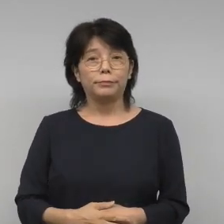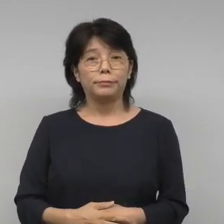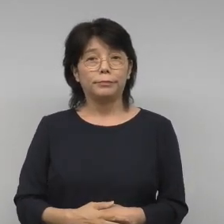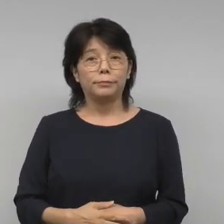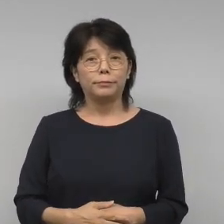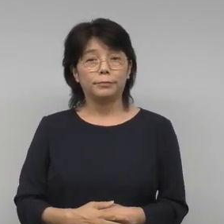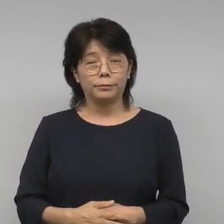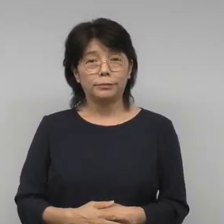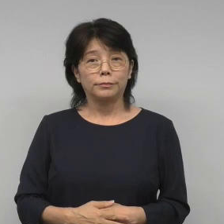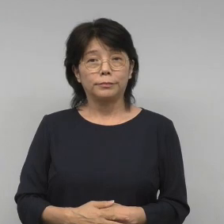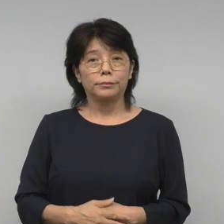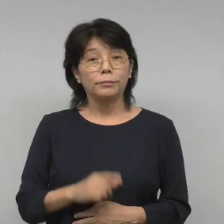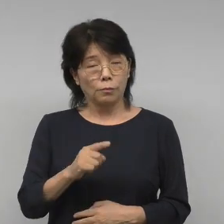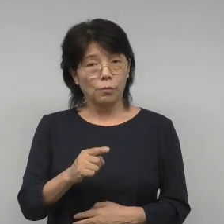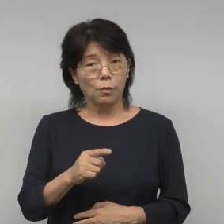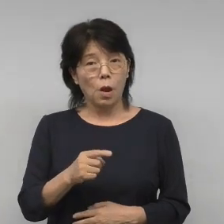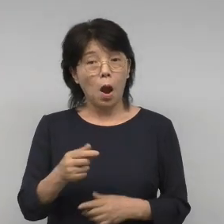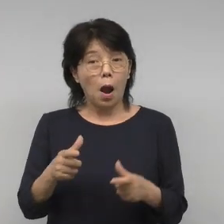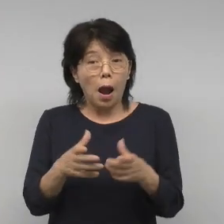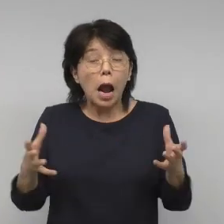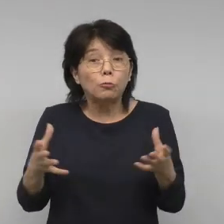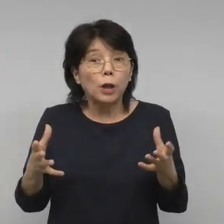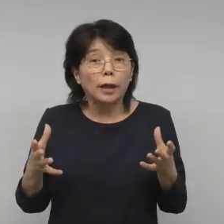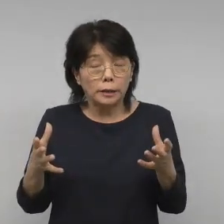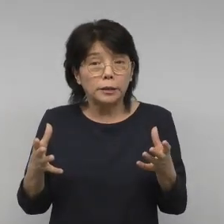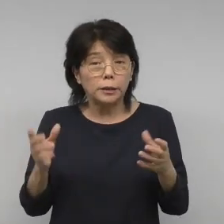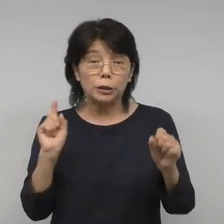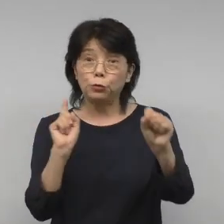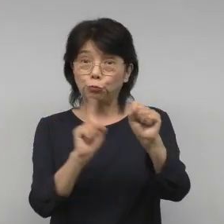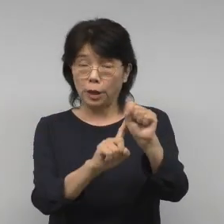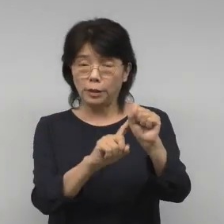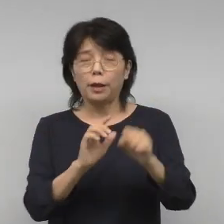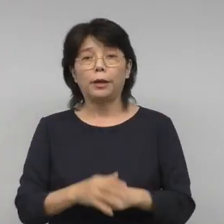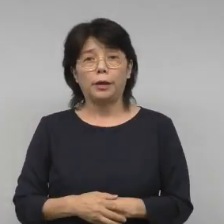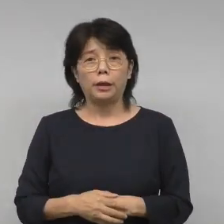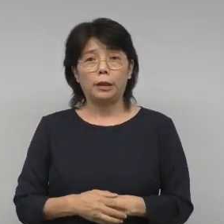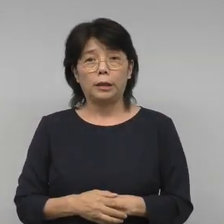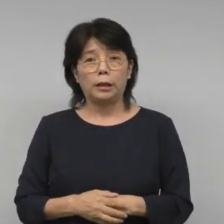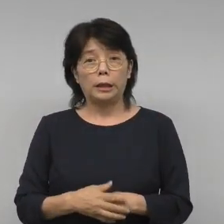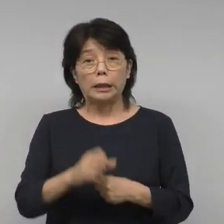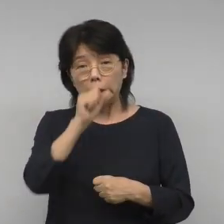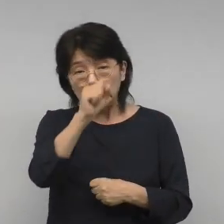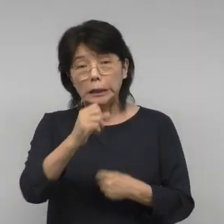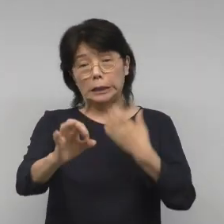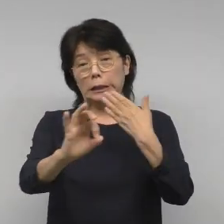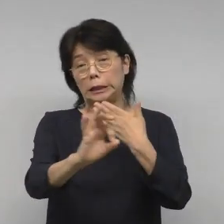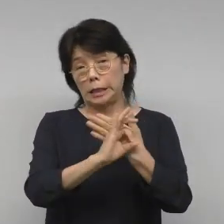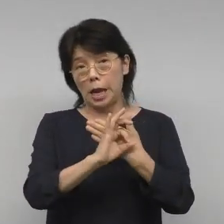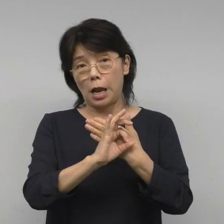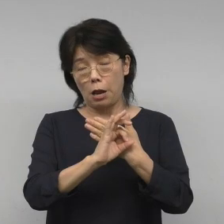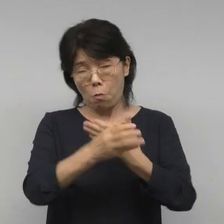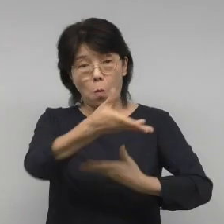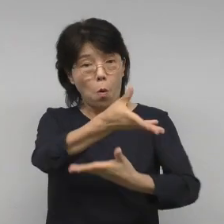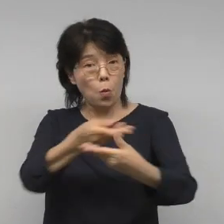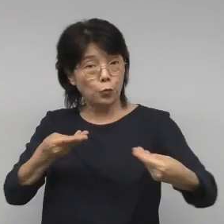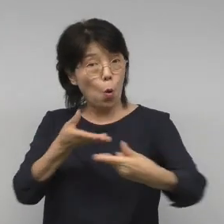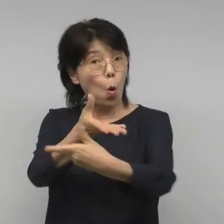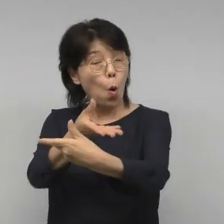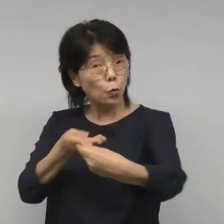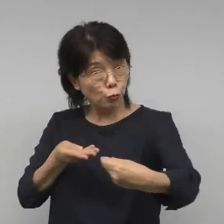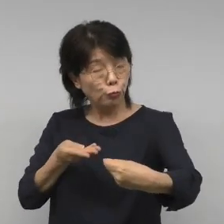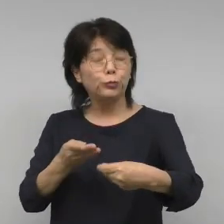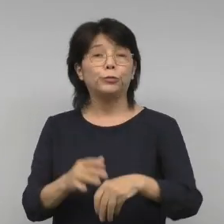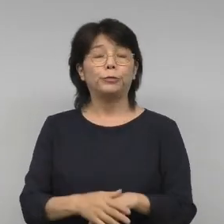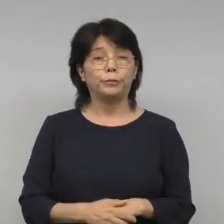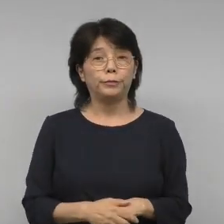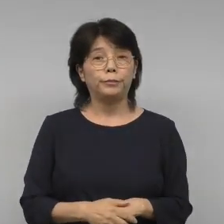掛け合わせフェアトレードによる取引の拡大に向けてということですけれども、まあ、事例をいい事例をですね共有すること、